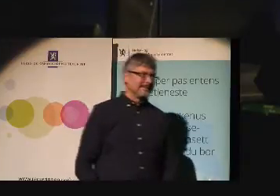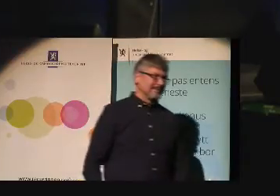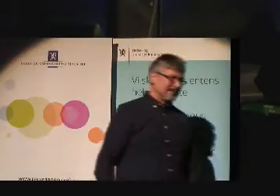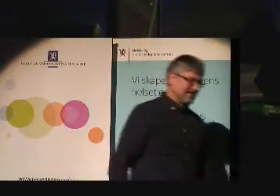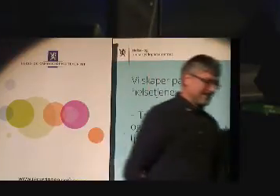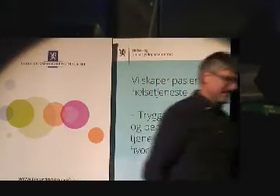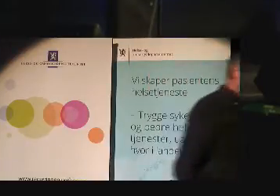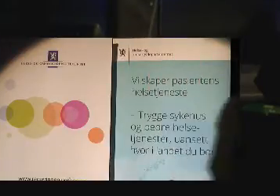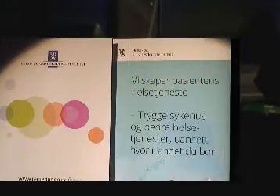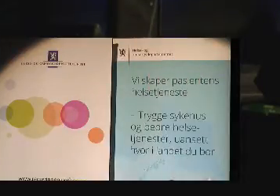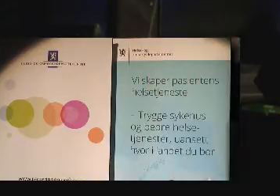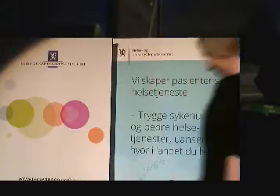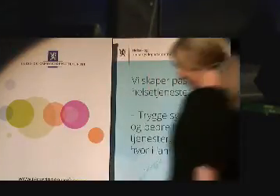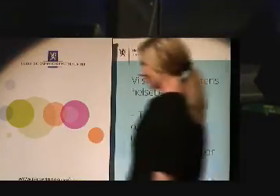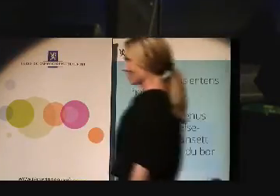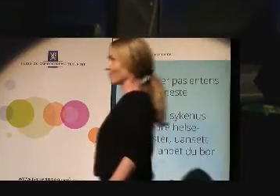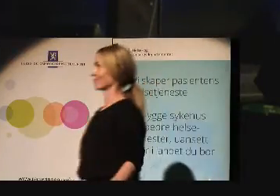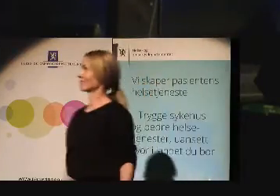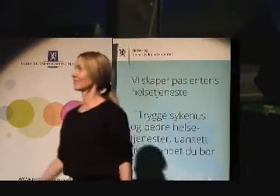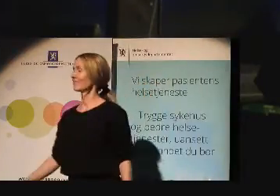Takk skal du, Thomas.